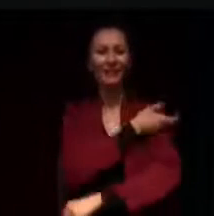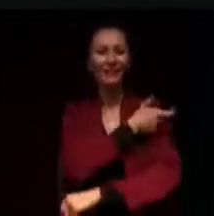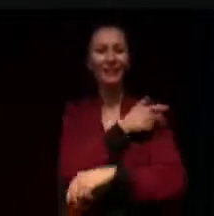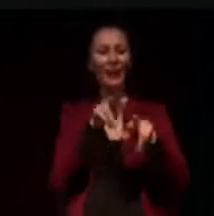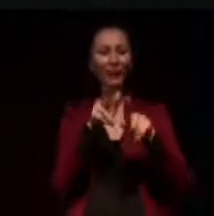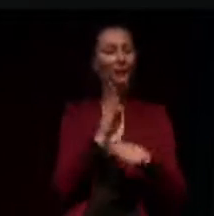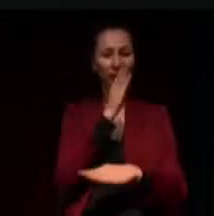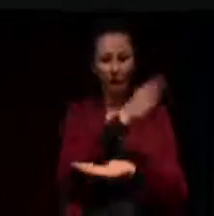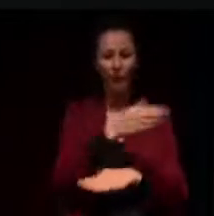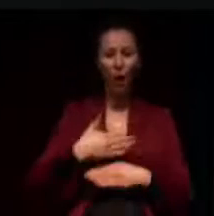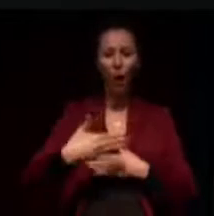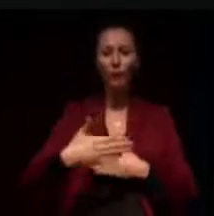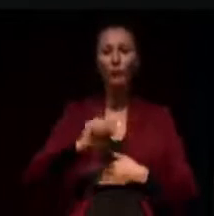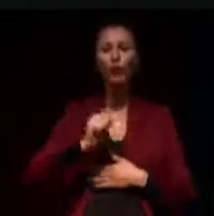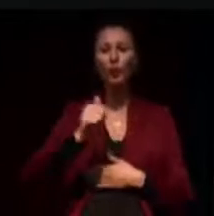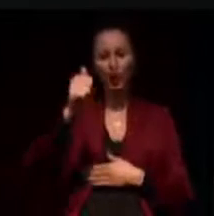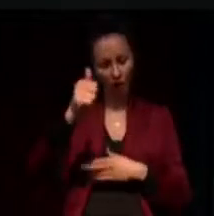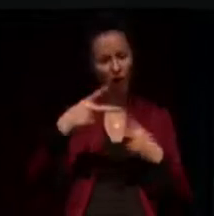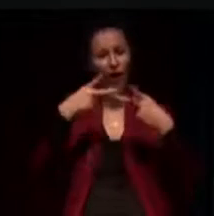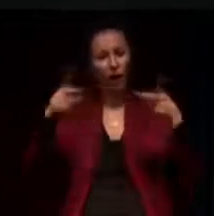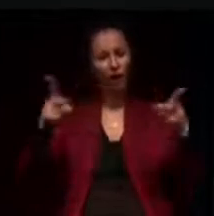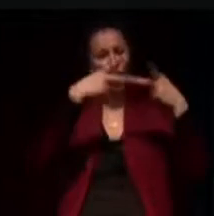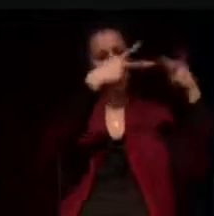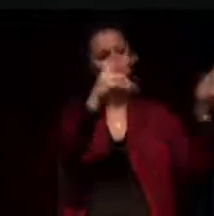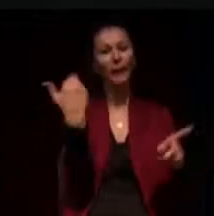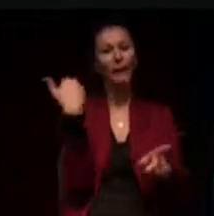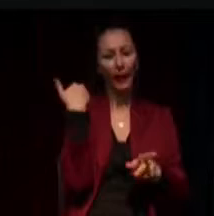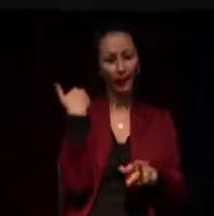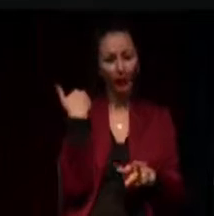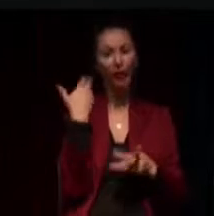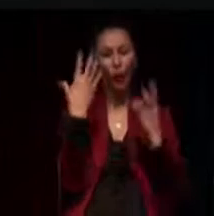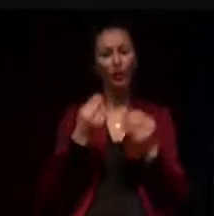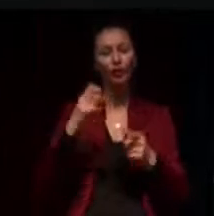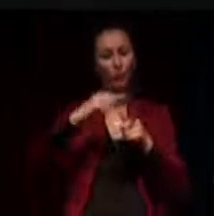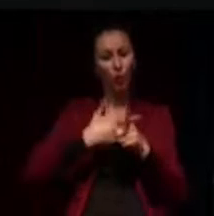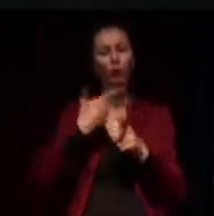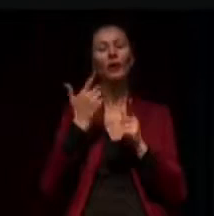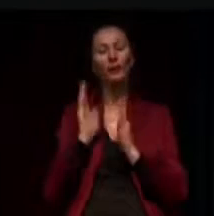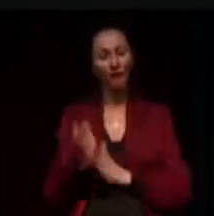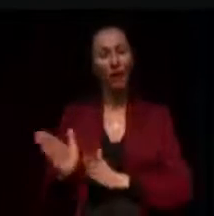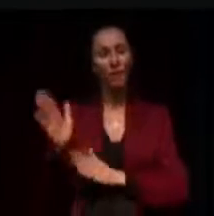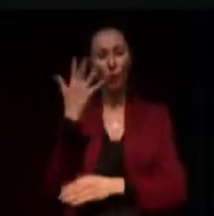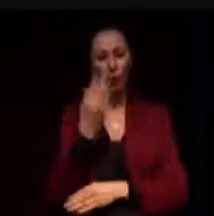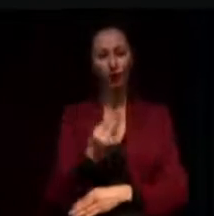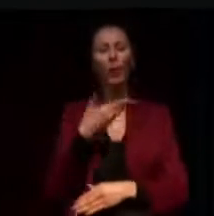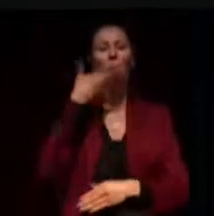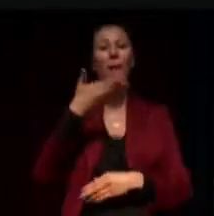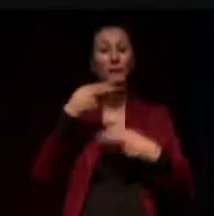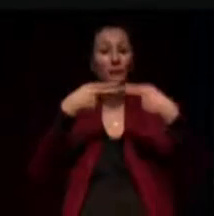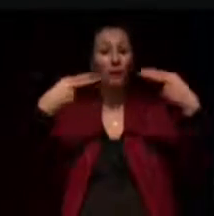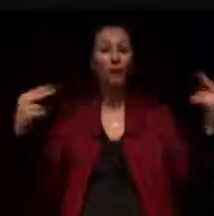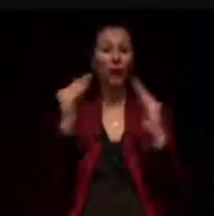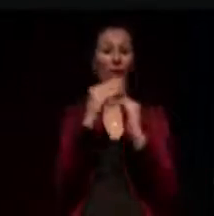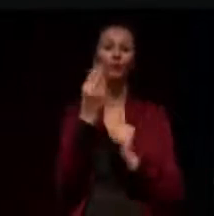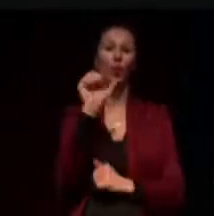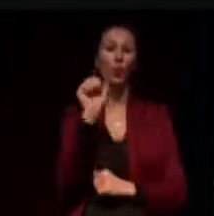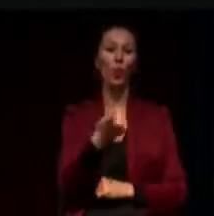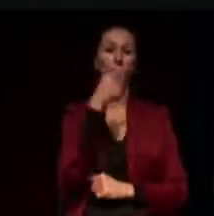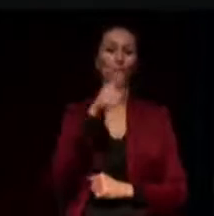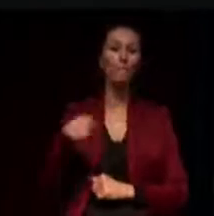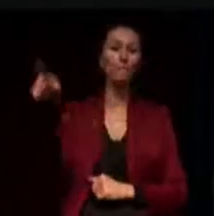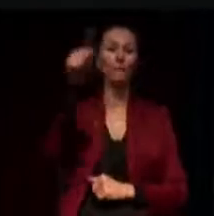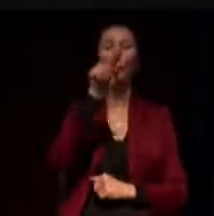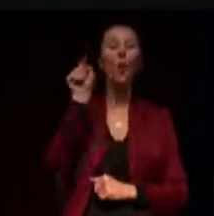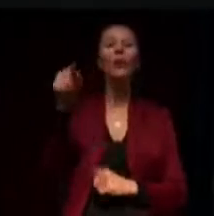Önümüzdeki günlerde masal evlerini açmaya devam edeceğiz. Hazır olan yürüyen projelerimiz var. Onlara devam edeceğiz. Masal evleri önemli çünkü.